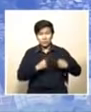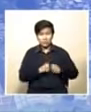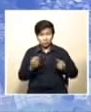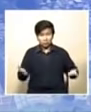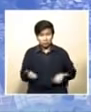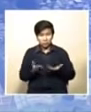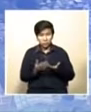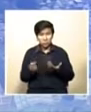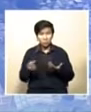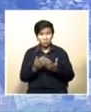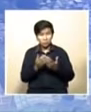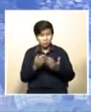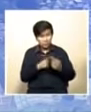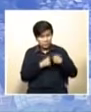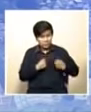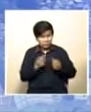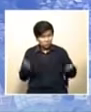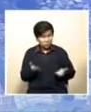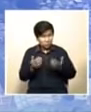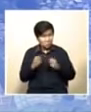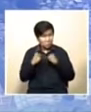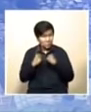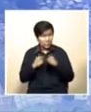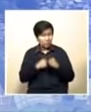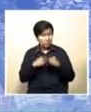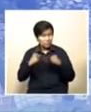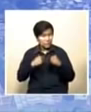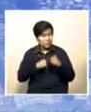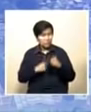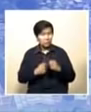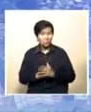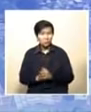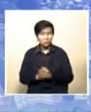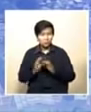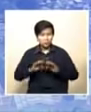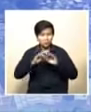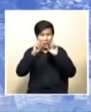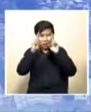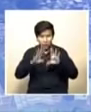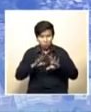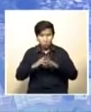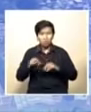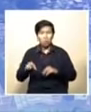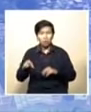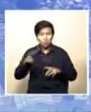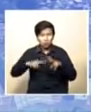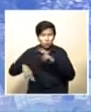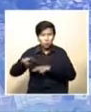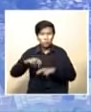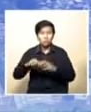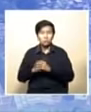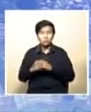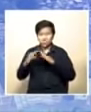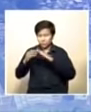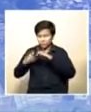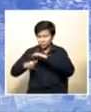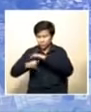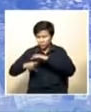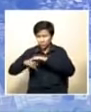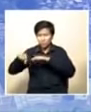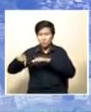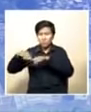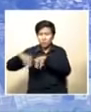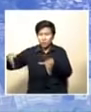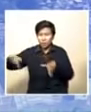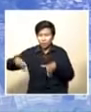แพร่ระบาดในประเทศนะครับผมเรียนนะครับว่าระบบการจัดการในเชิงพื้นที่นั้นต้องขอบคุณทางทุกฝ่ายใน